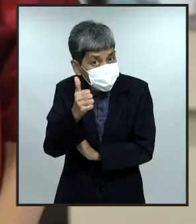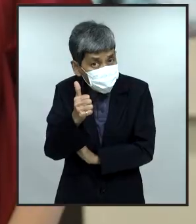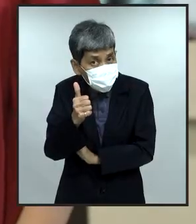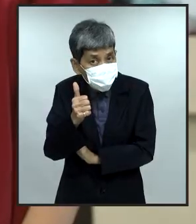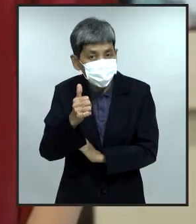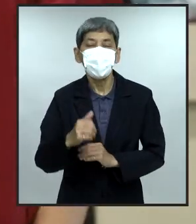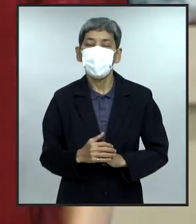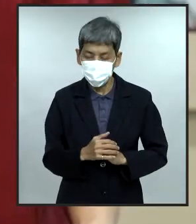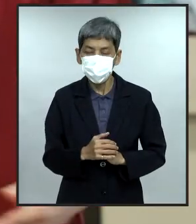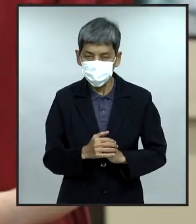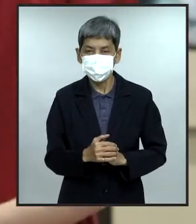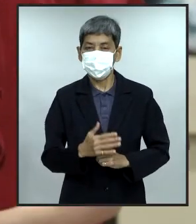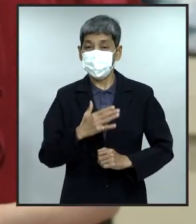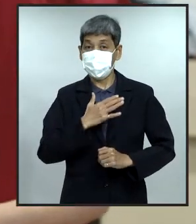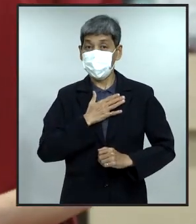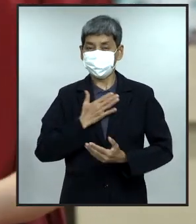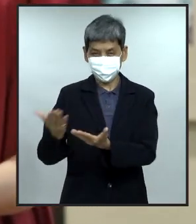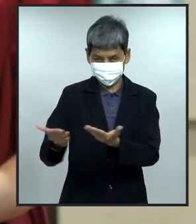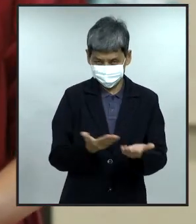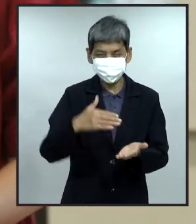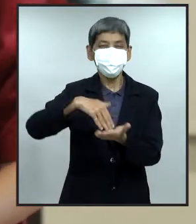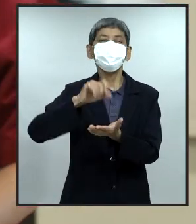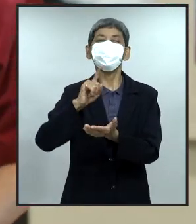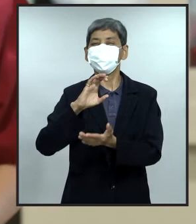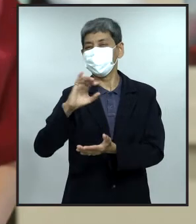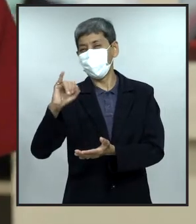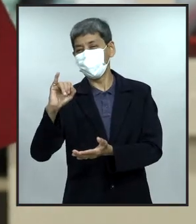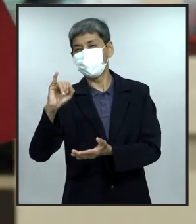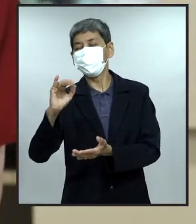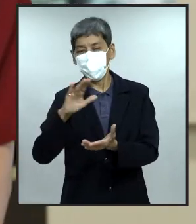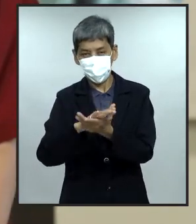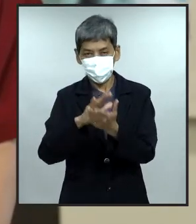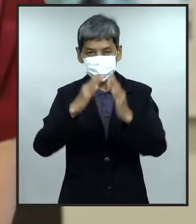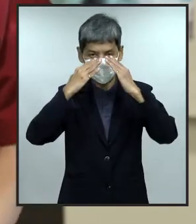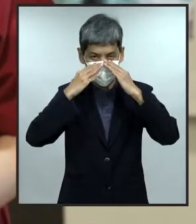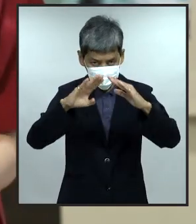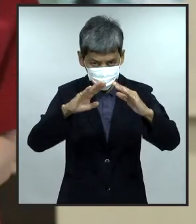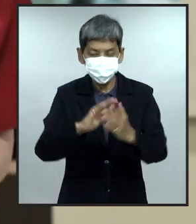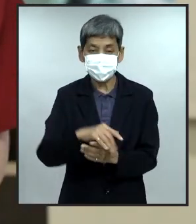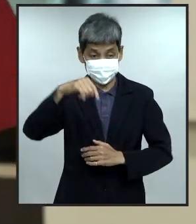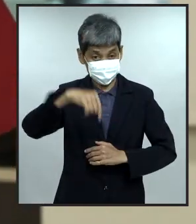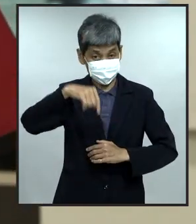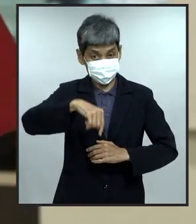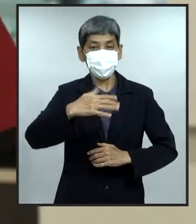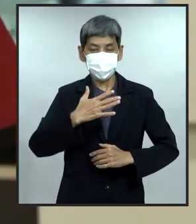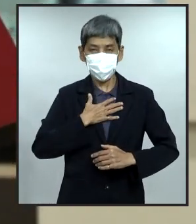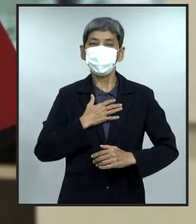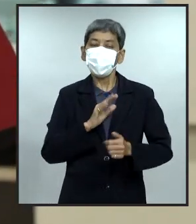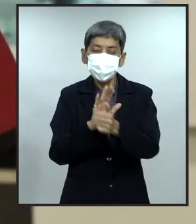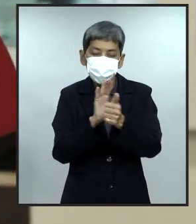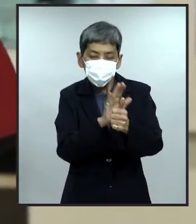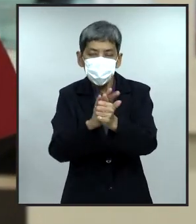น ี ้ต้อนรับเข้าสู่ศูนย์พักคอยนะคะโรงเรียนสัมพันธ์ตาบอดนะคะซึ่งตรงนี้ค่ะเราก็จะให้การดู